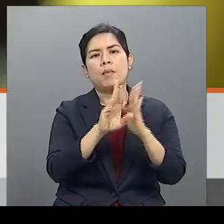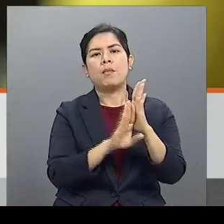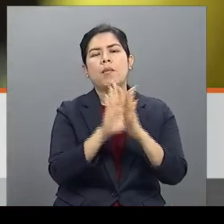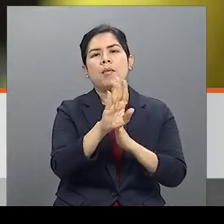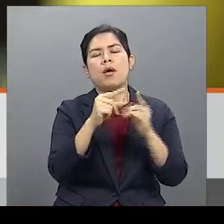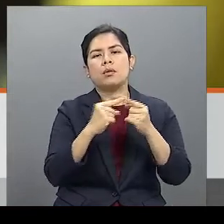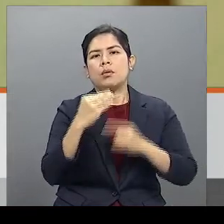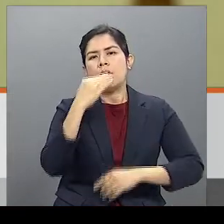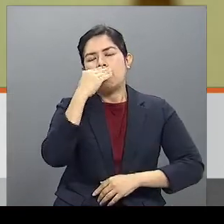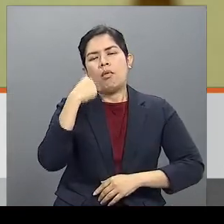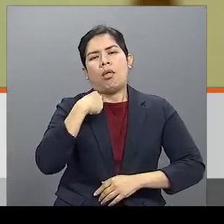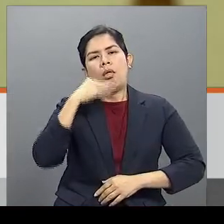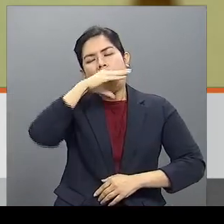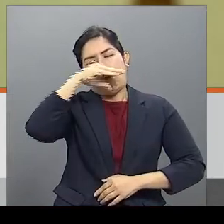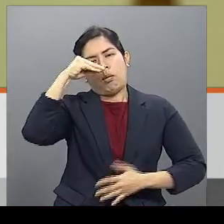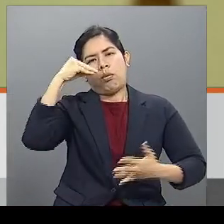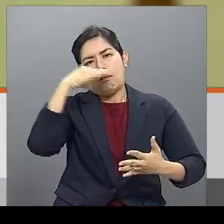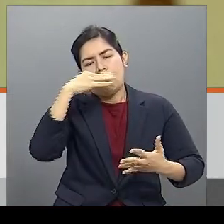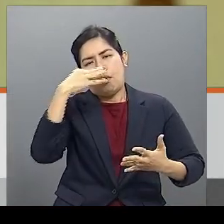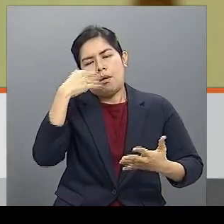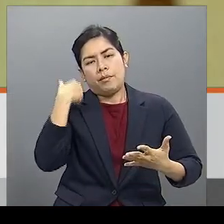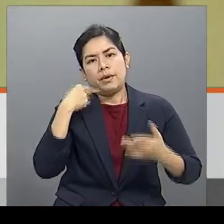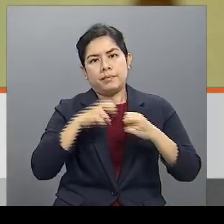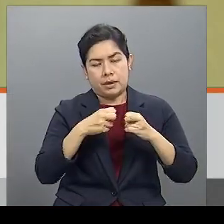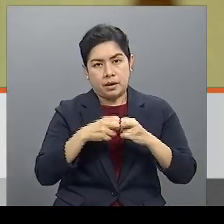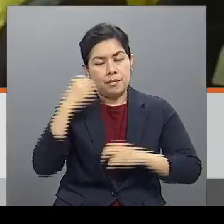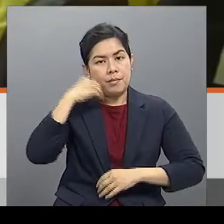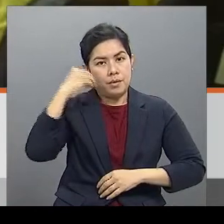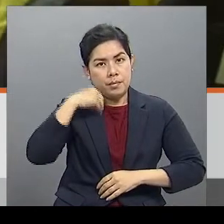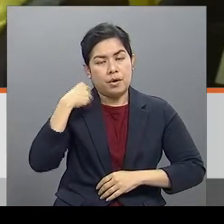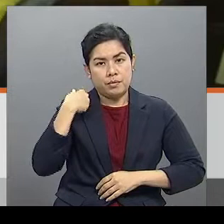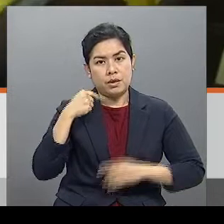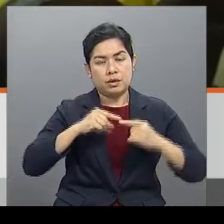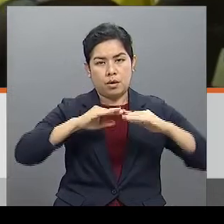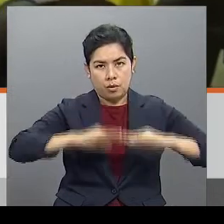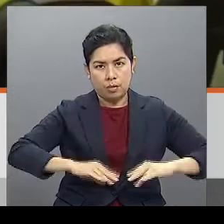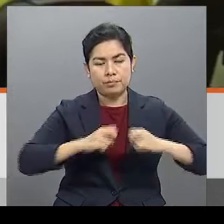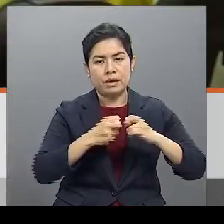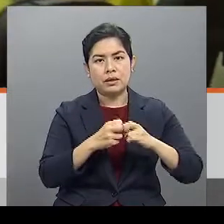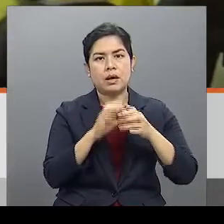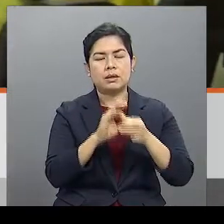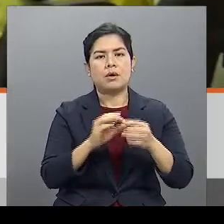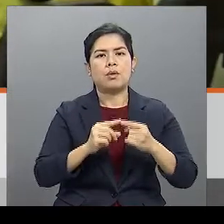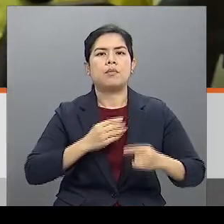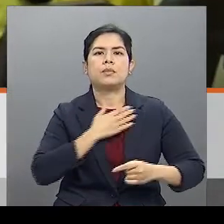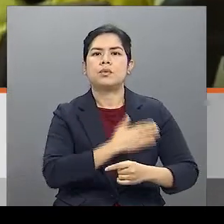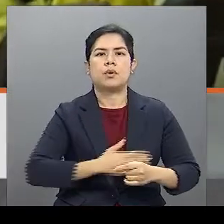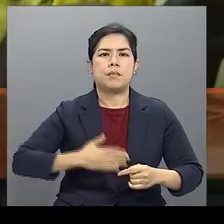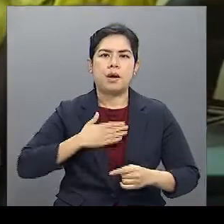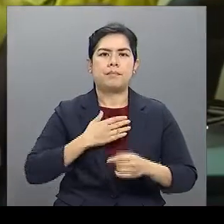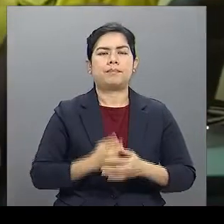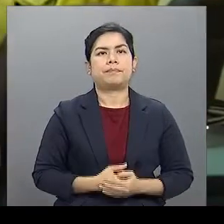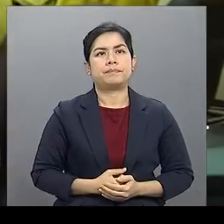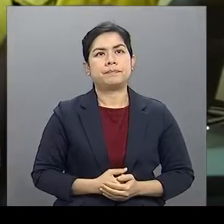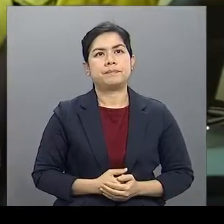องงดกิจกรรมกลางแจ้งแล้วมาอยู่ในห้องเซฟตี้โซนเพื่อลดผลกระทบต่อสุขภาพ ต่างกันเยอะครับเพราะต่าง